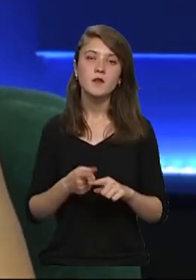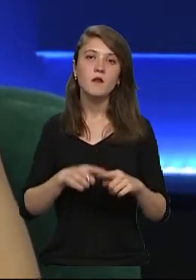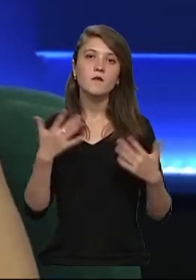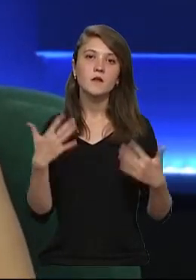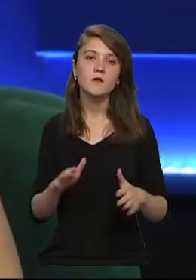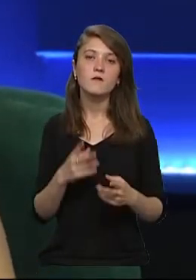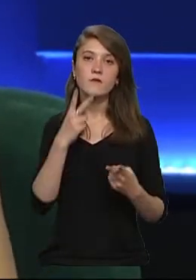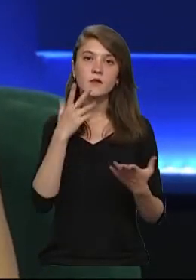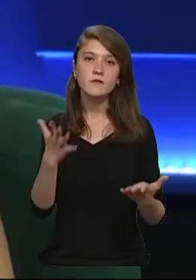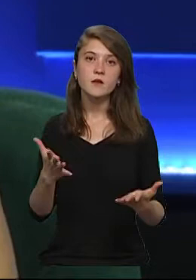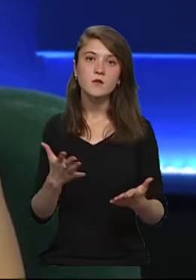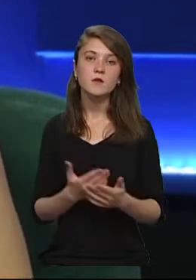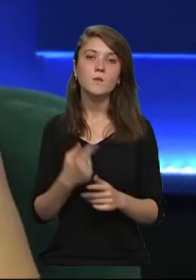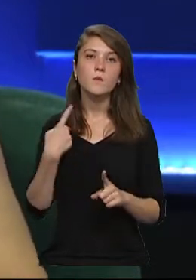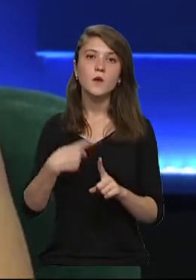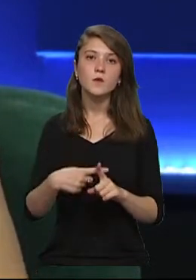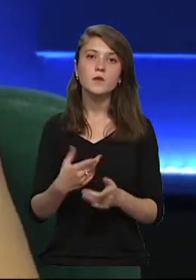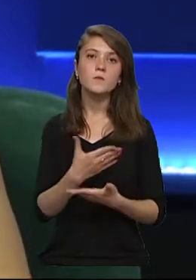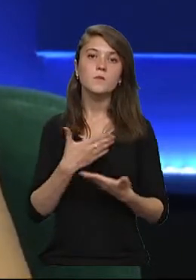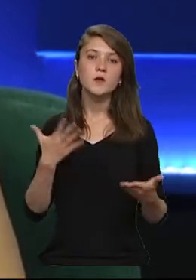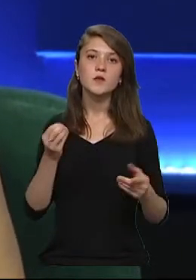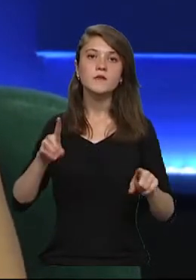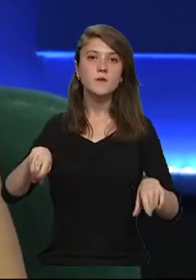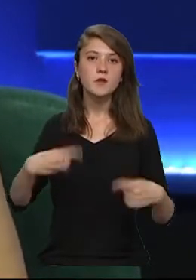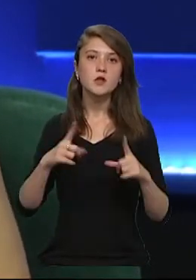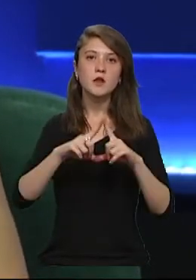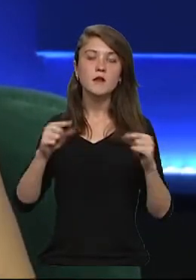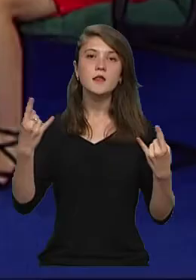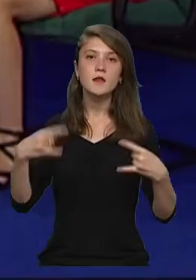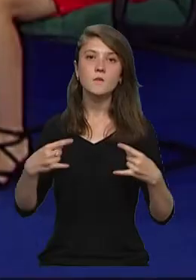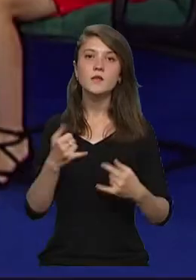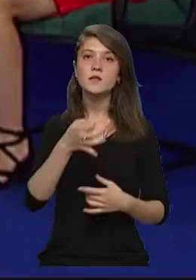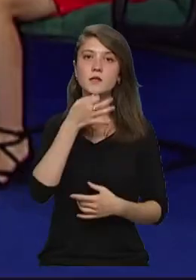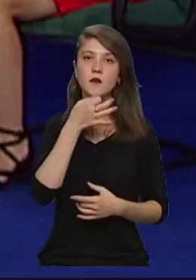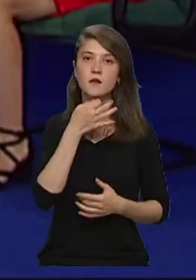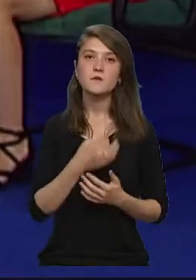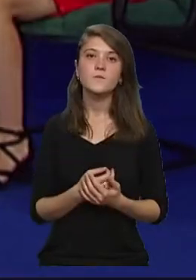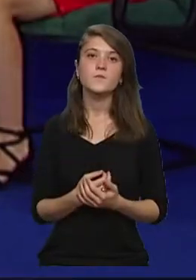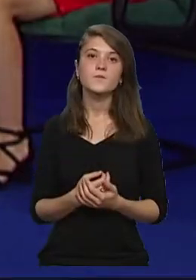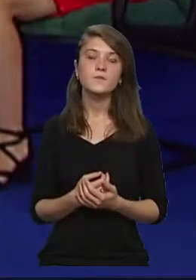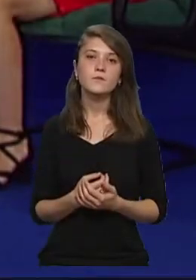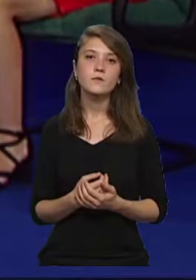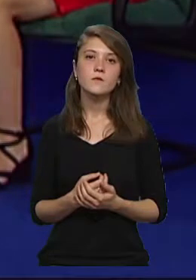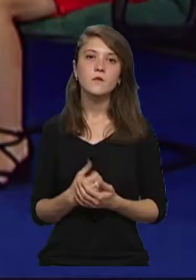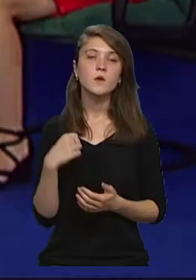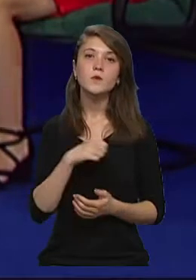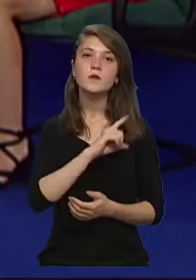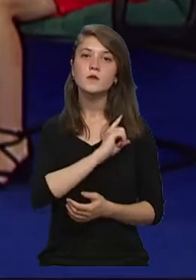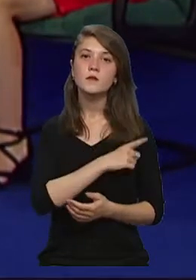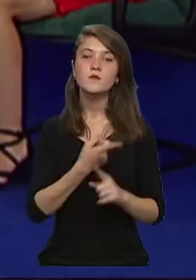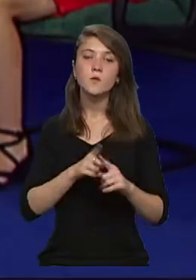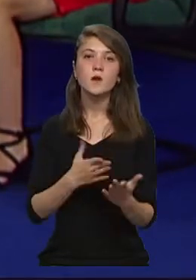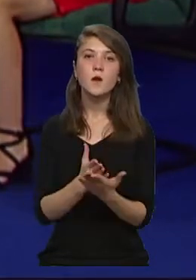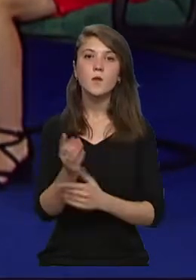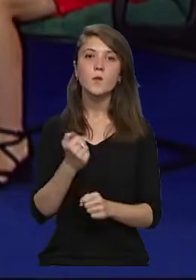воно висвітлюється. Плюс, ми ще створюємо шкільне телебачення і зараз інтенсивно в цьому напрямку працюємо.